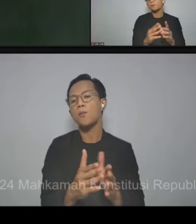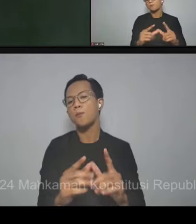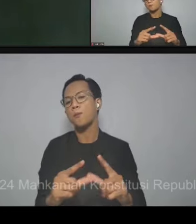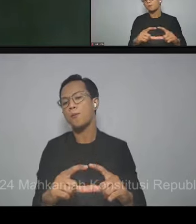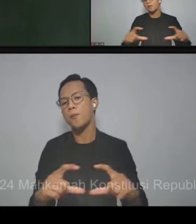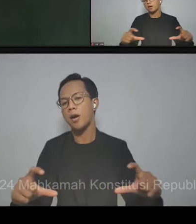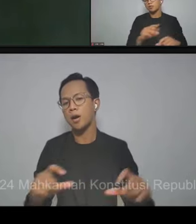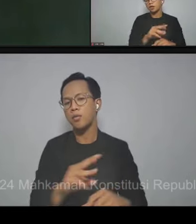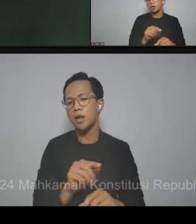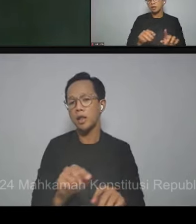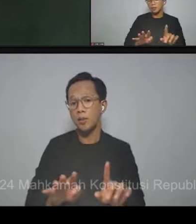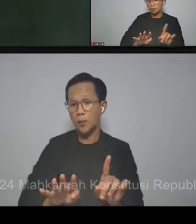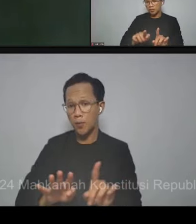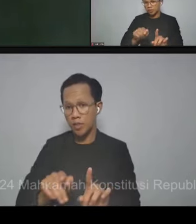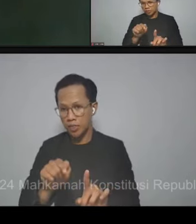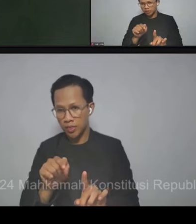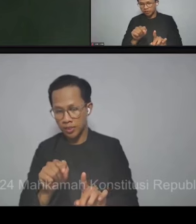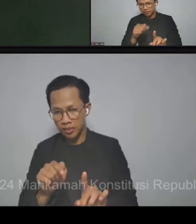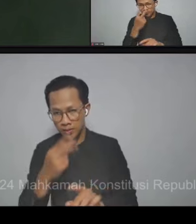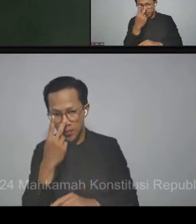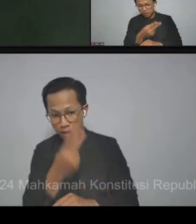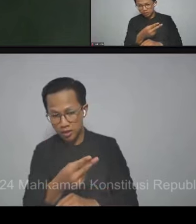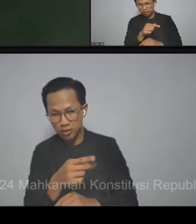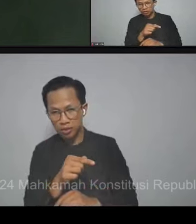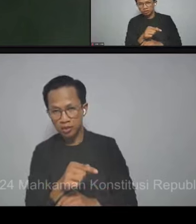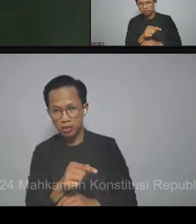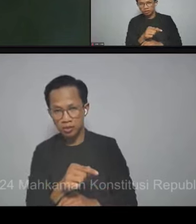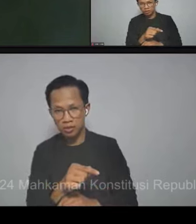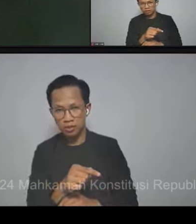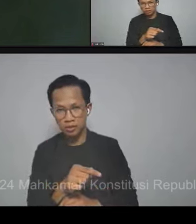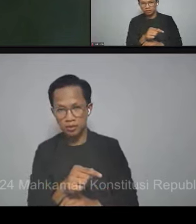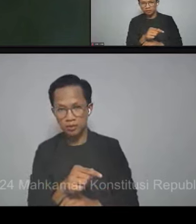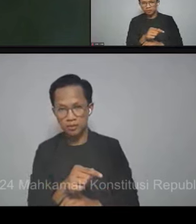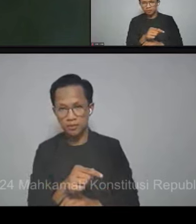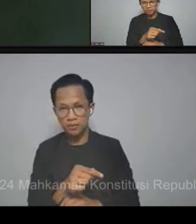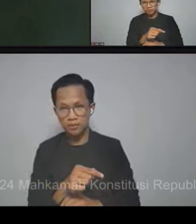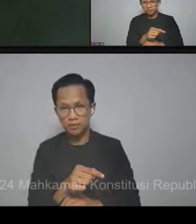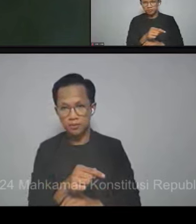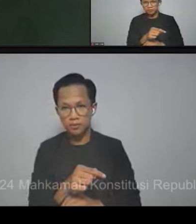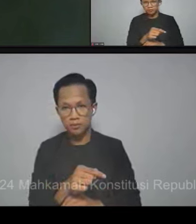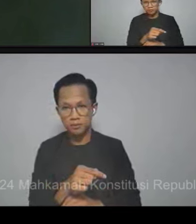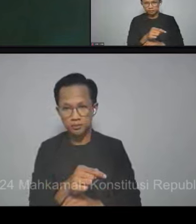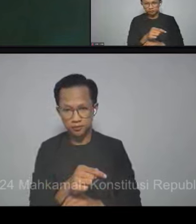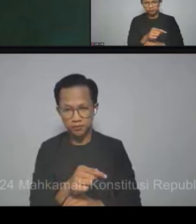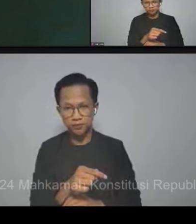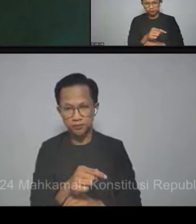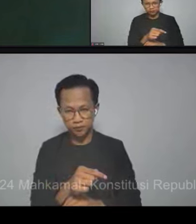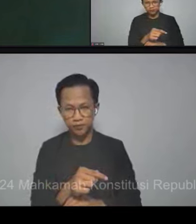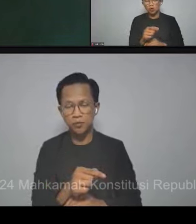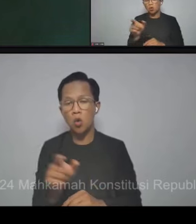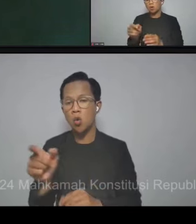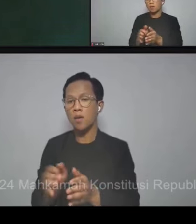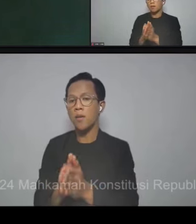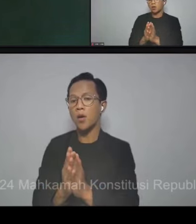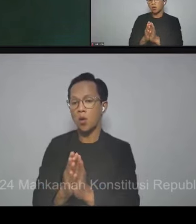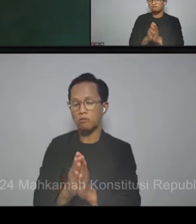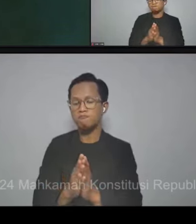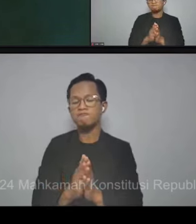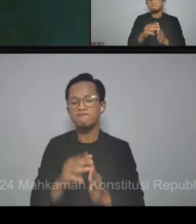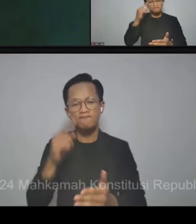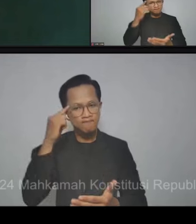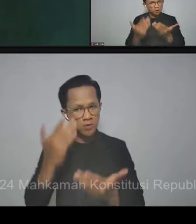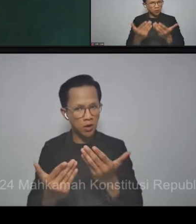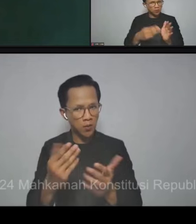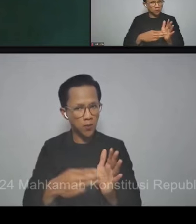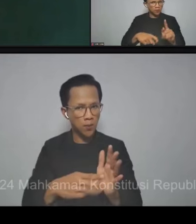atas telah mencermati secara saksama digabung saksama dari para pemohan mahkamah mempertimbangkan sebagai berikut bahwa pada prinsipnya